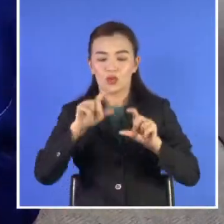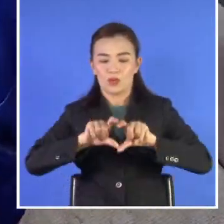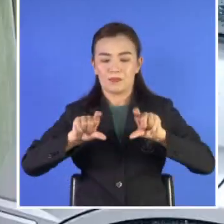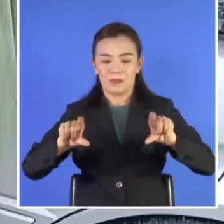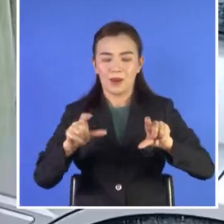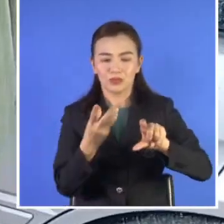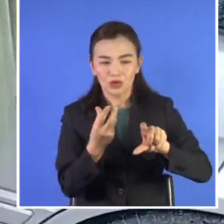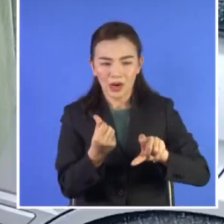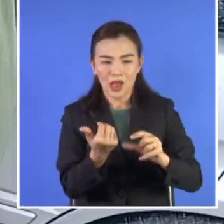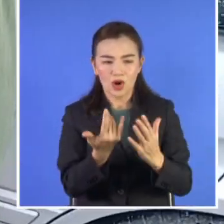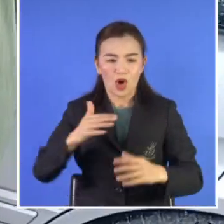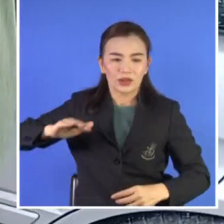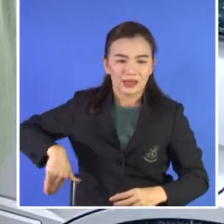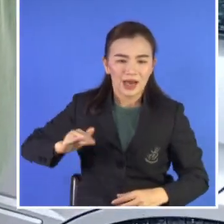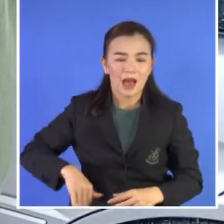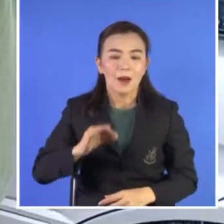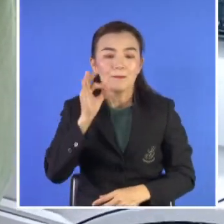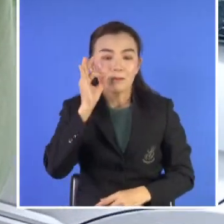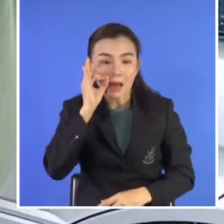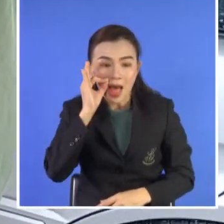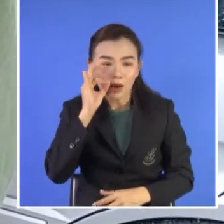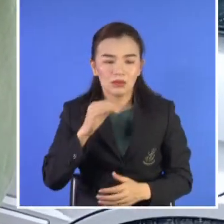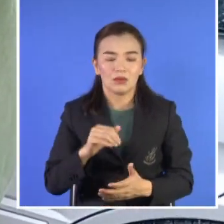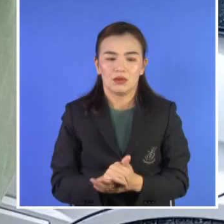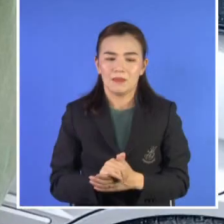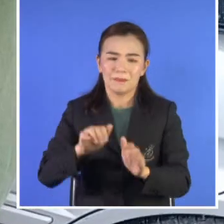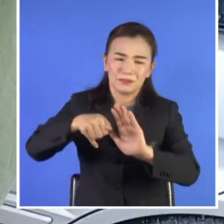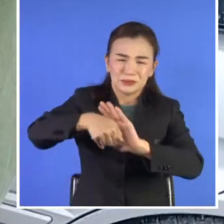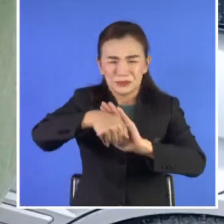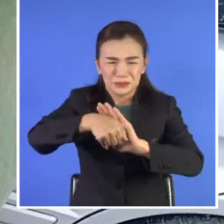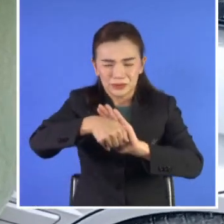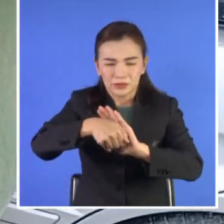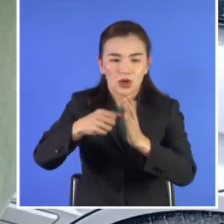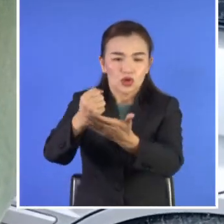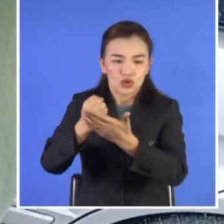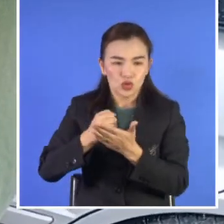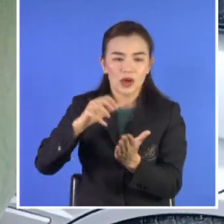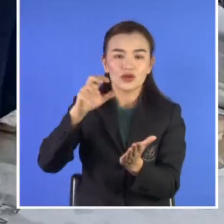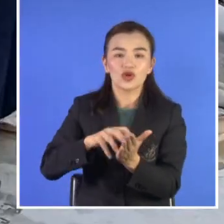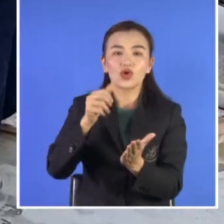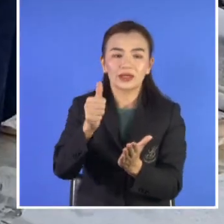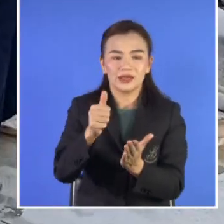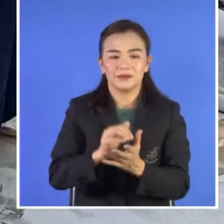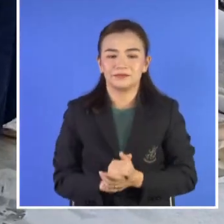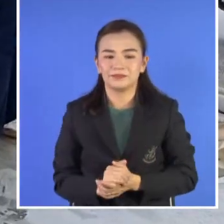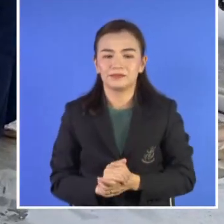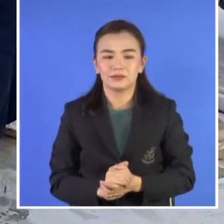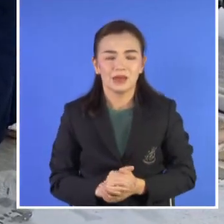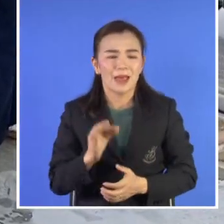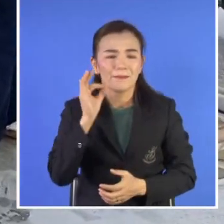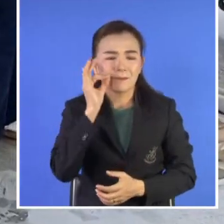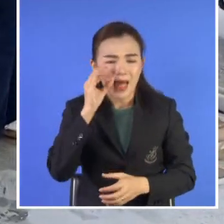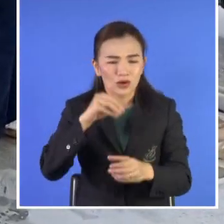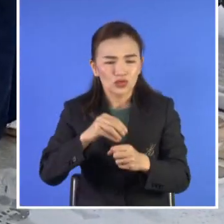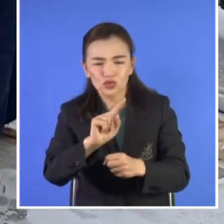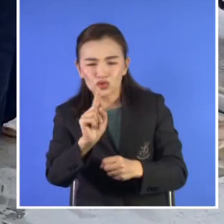เขาบอกว่าแมวเนี่ยถ้าติดรถหรือว่าอะไรเงี้ยมันให้โชค ใช่เขาเชื่อแบบนั้นนะคะเอาละแต่ตอนนี้ต้องหาแมวกันก่อนนะคะเ